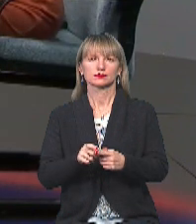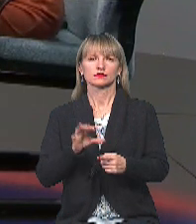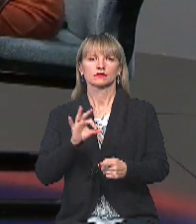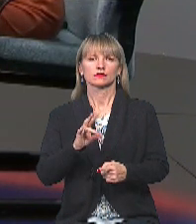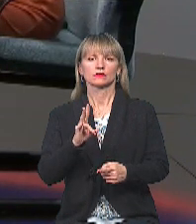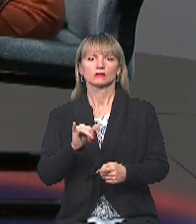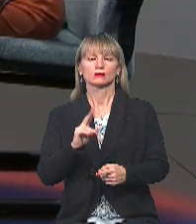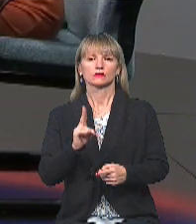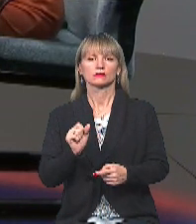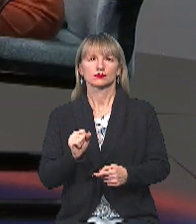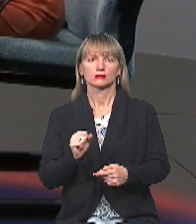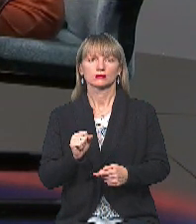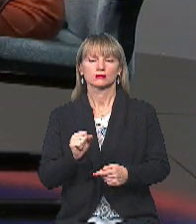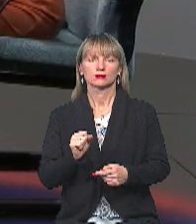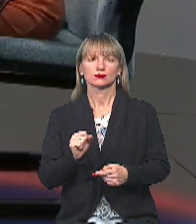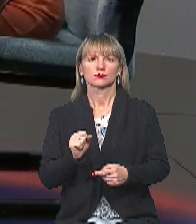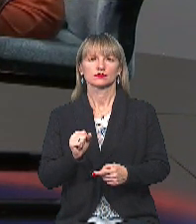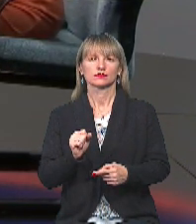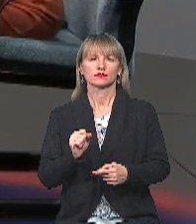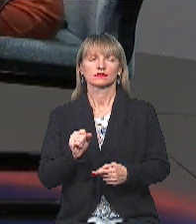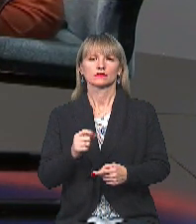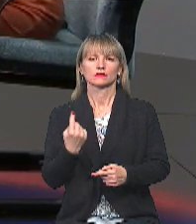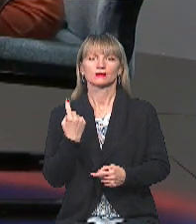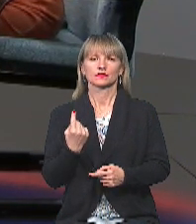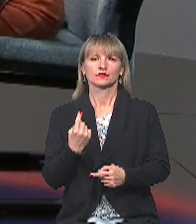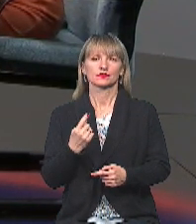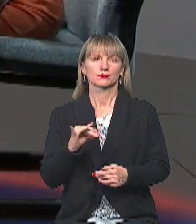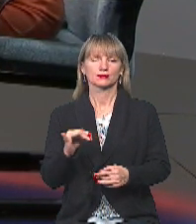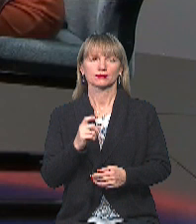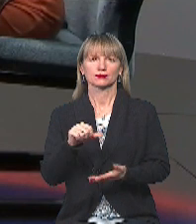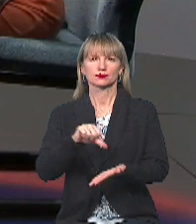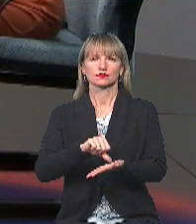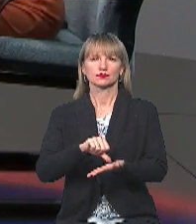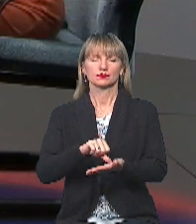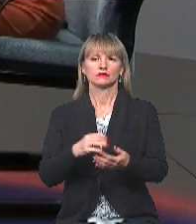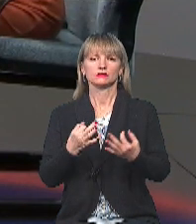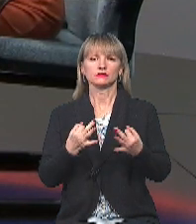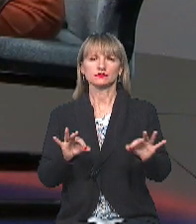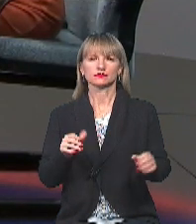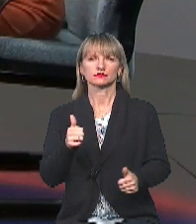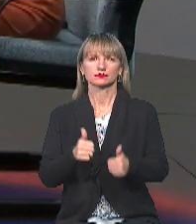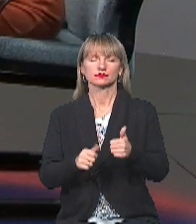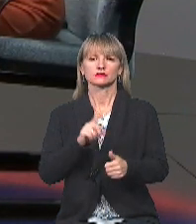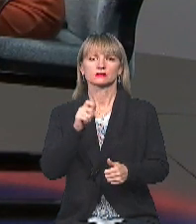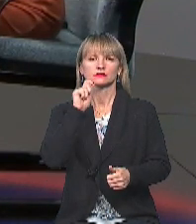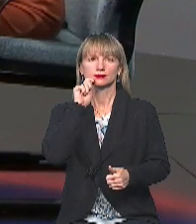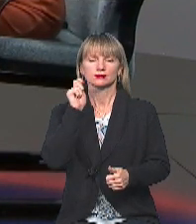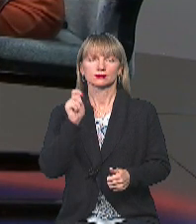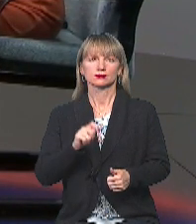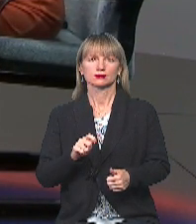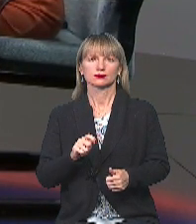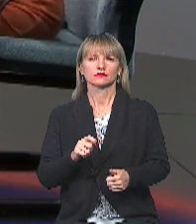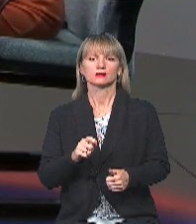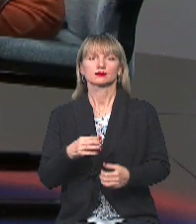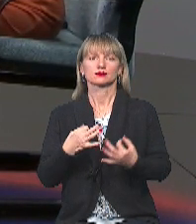онуку воїна УПА, одного з учасників визвольних змагань за Україну. А